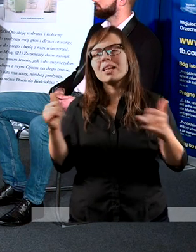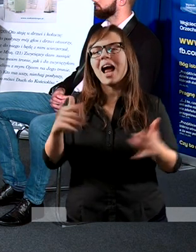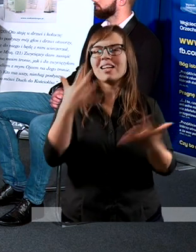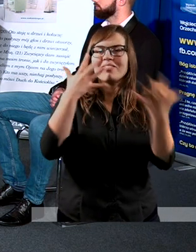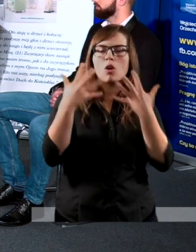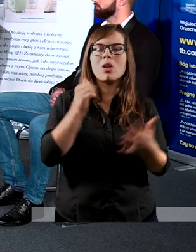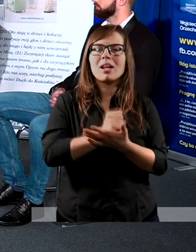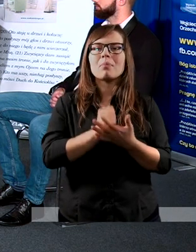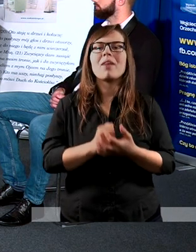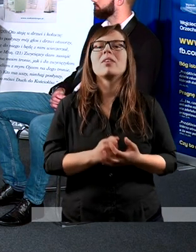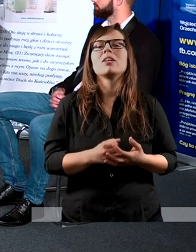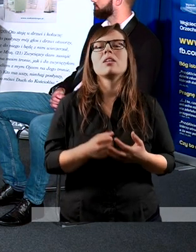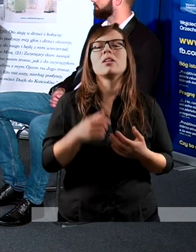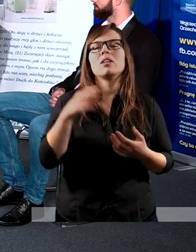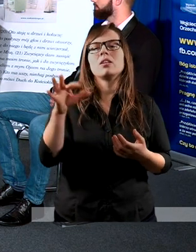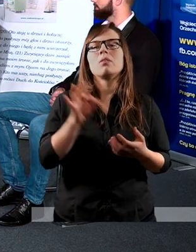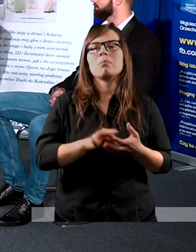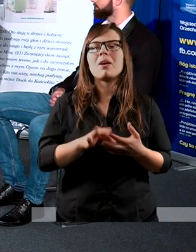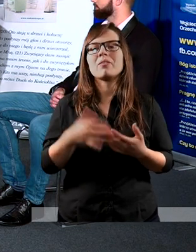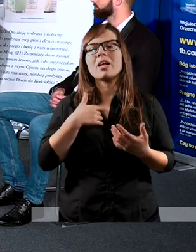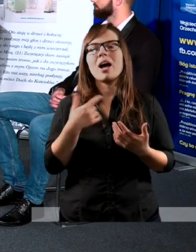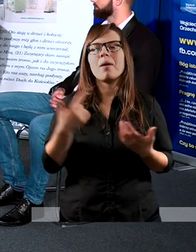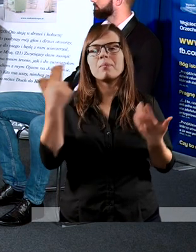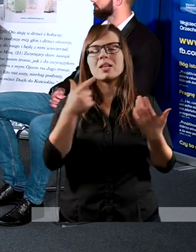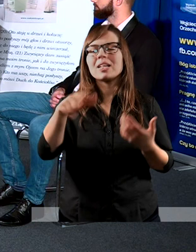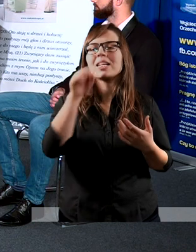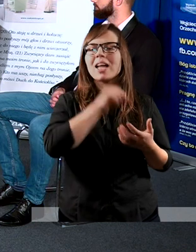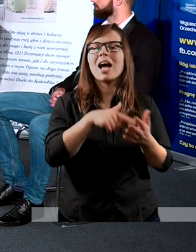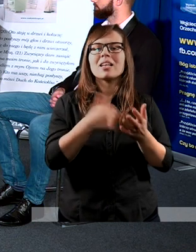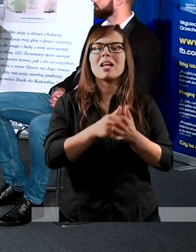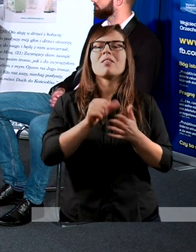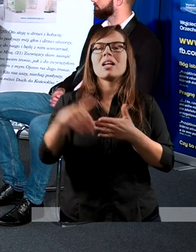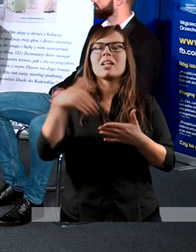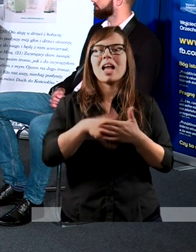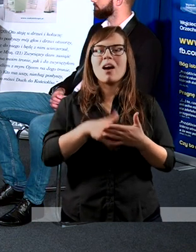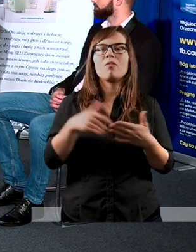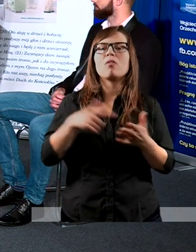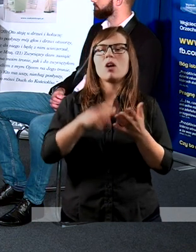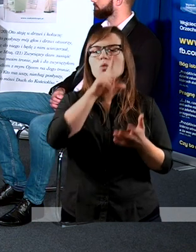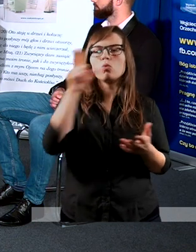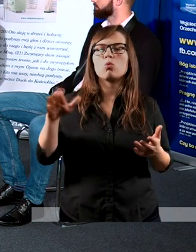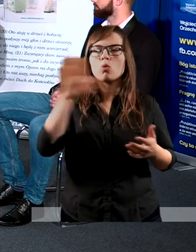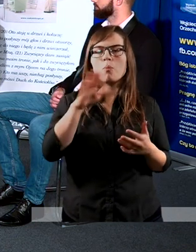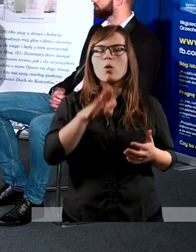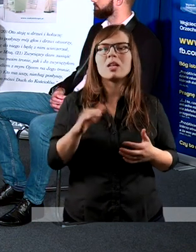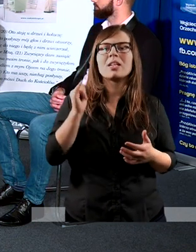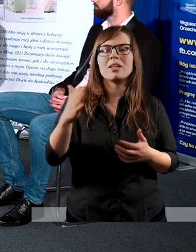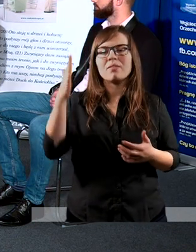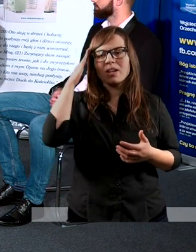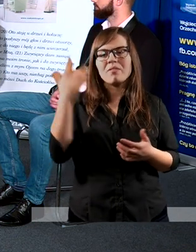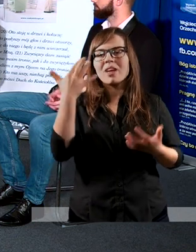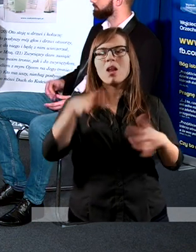sprawa wygląda. Ja też myślę, że Stary Testament to jest wychowanie właśnie ludu Bożego i w